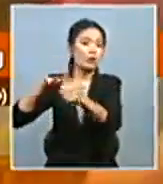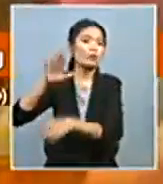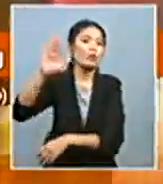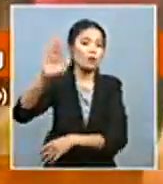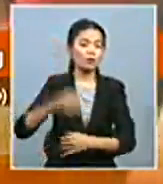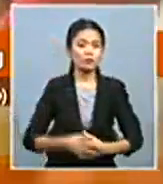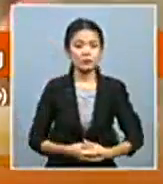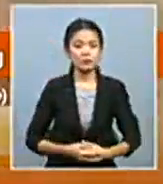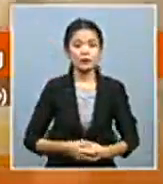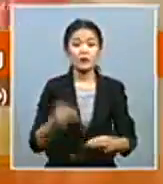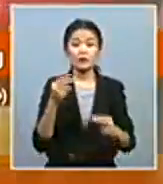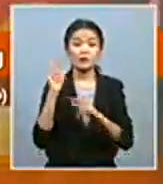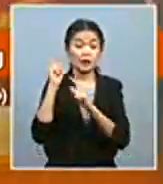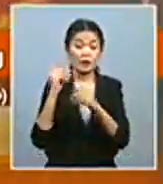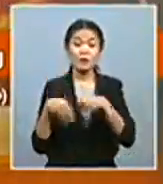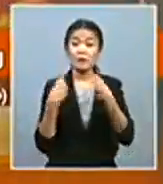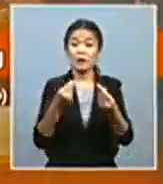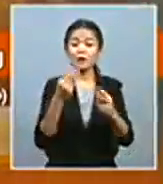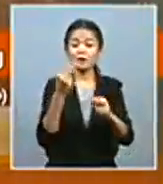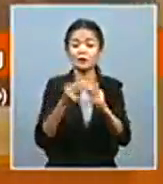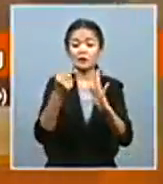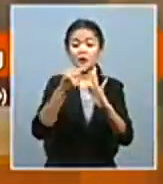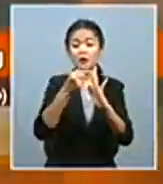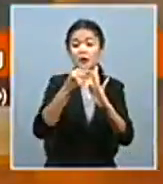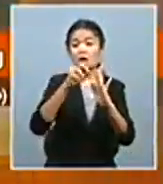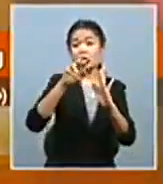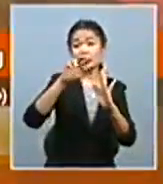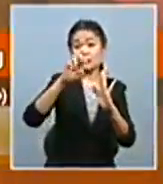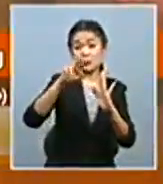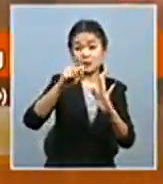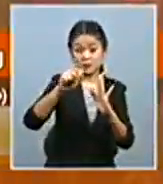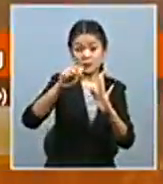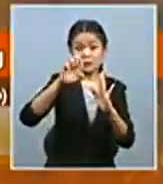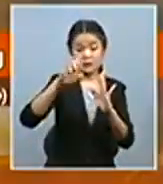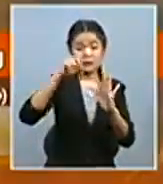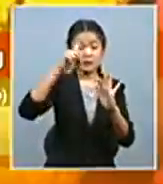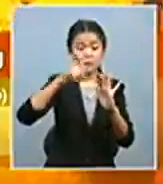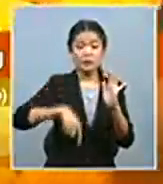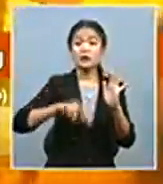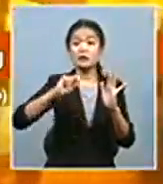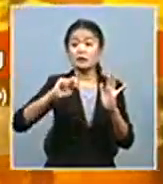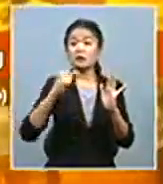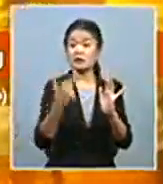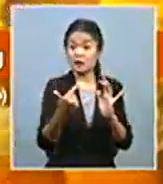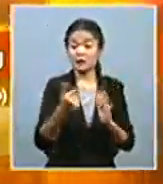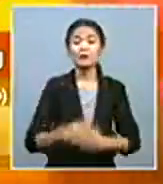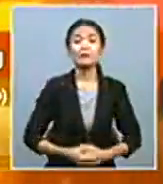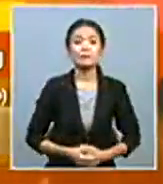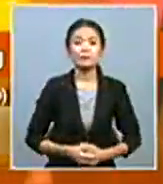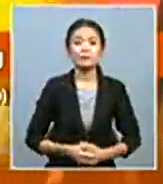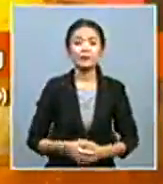ชนก็เรียกท่านว่าเติ้งนะคะก็คือใช้คำสั้นๆคำนี้จะนึกถึงคุณบรรหารหรือว่าเติ้งเสี่ยวหานและอีกฉาย